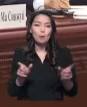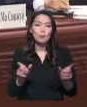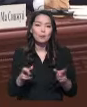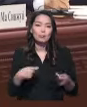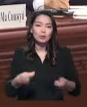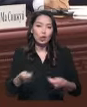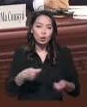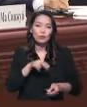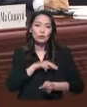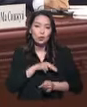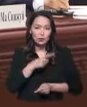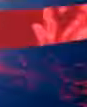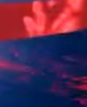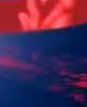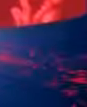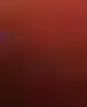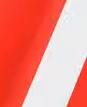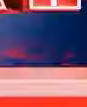заявил спикер мажилиса.